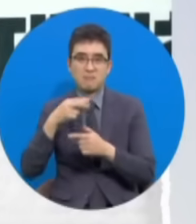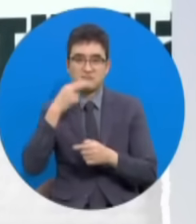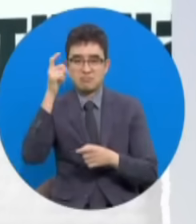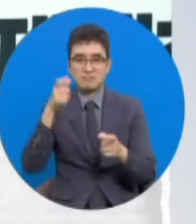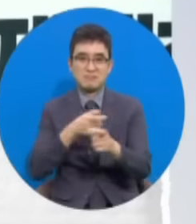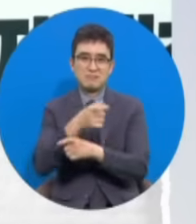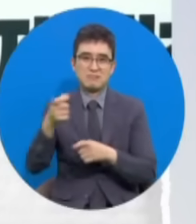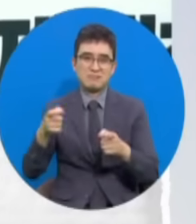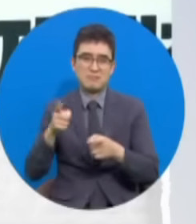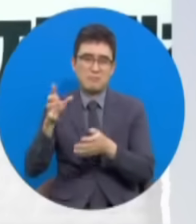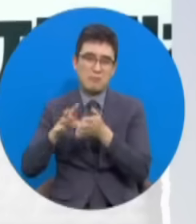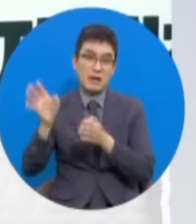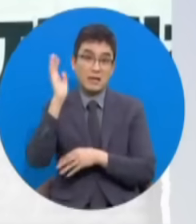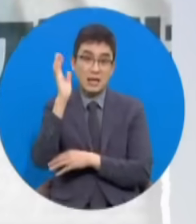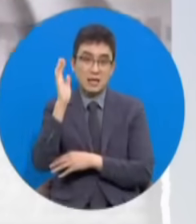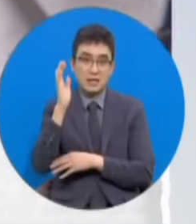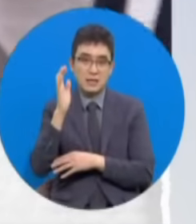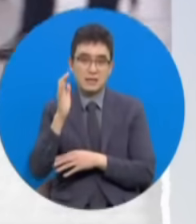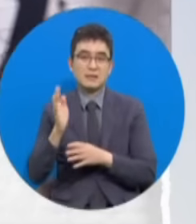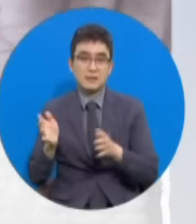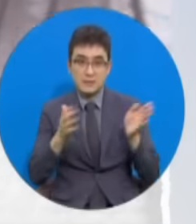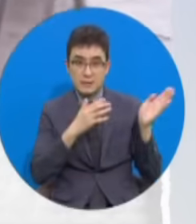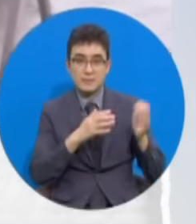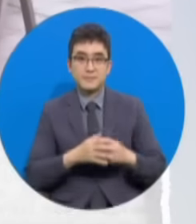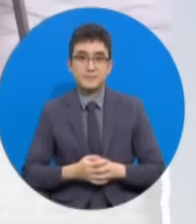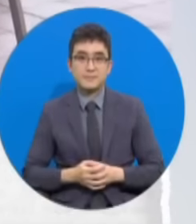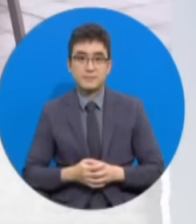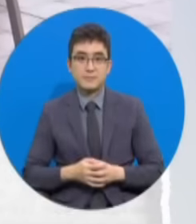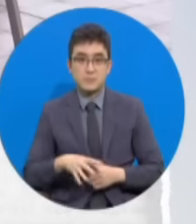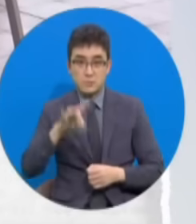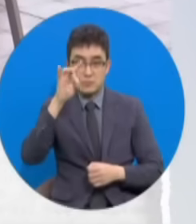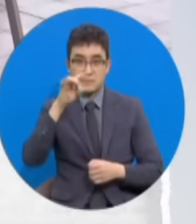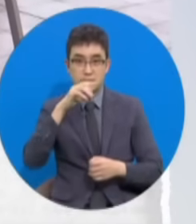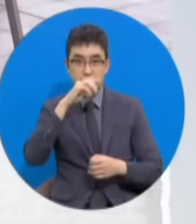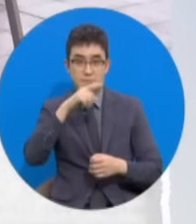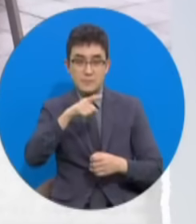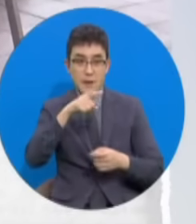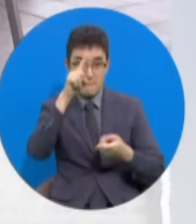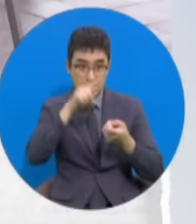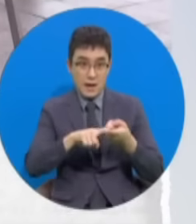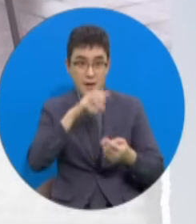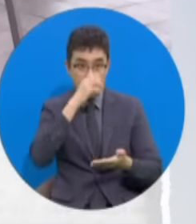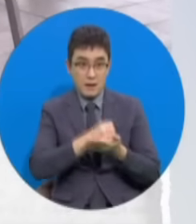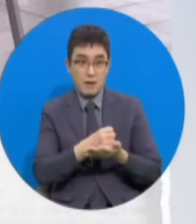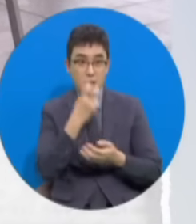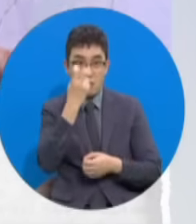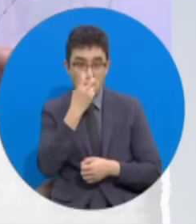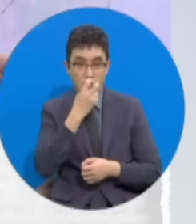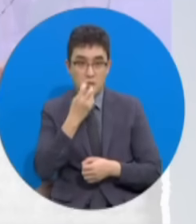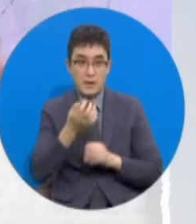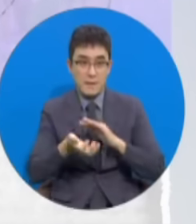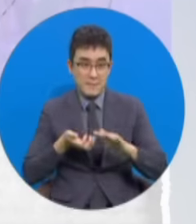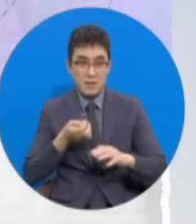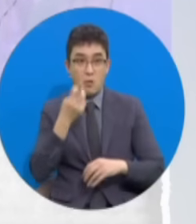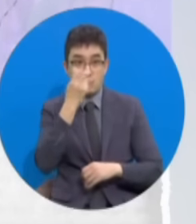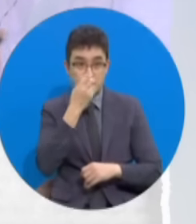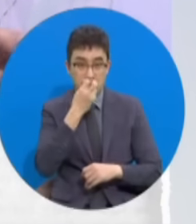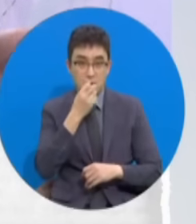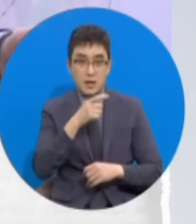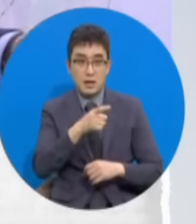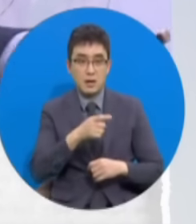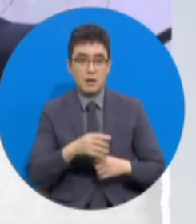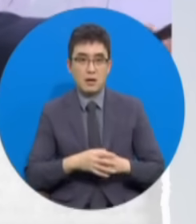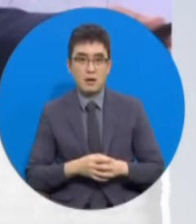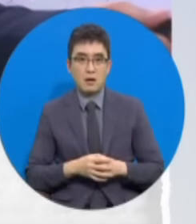말씀드리고 예타가 처리 통과됐는데 이걸 일개 용역업체가 바꿀 수 있냐 이런 주장을 하셨거든요. 예비 타당성 조사라는 건